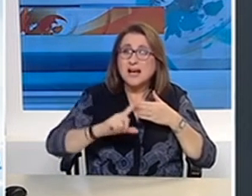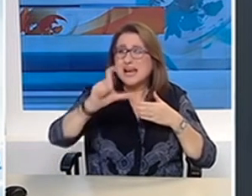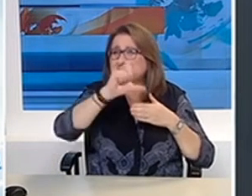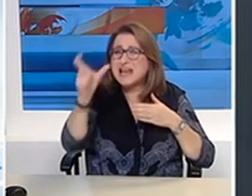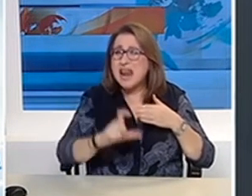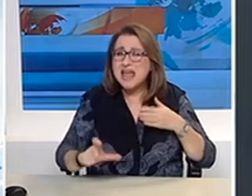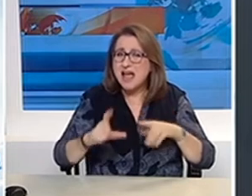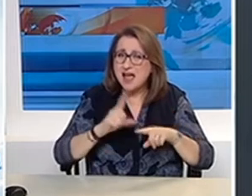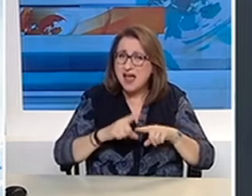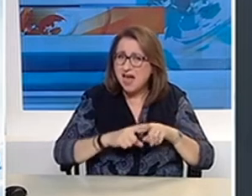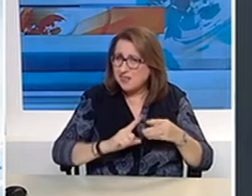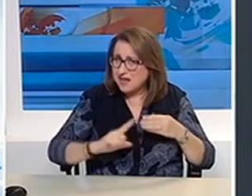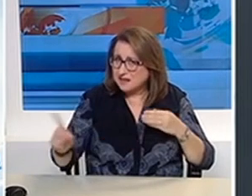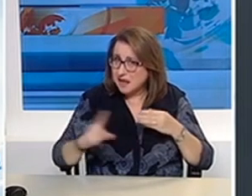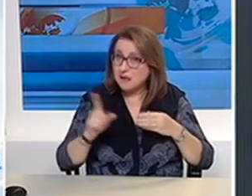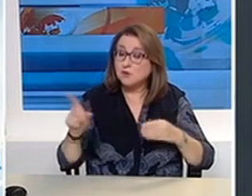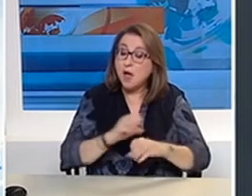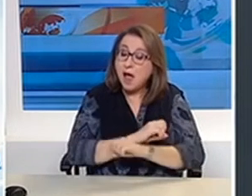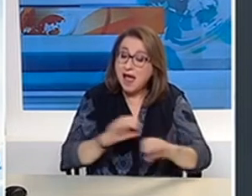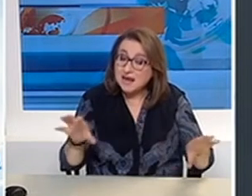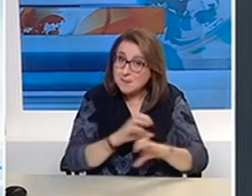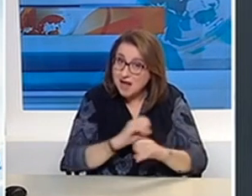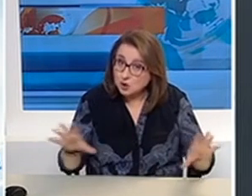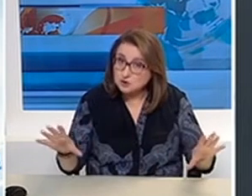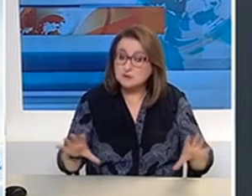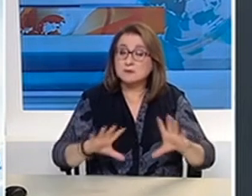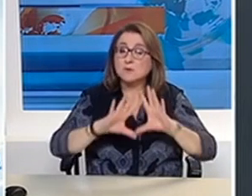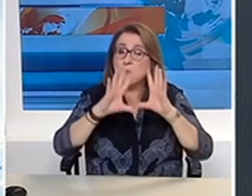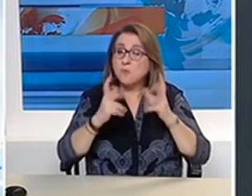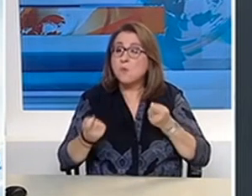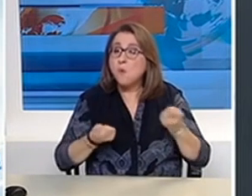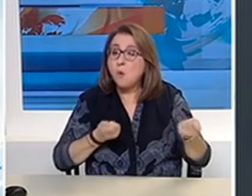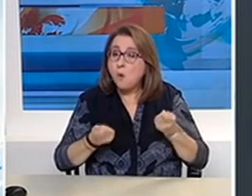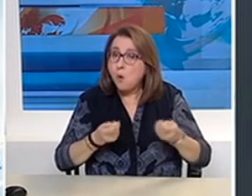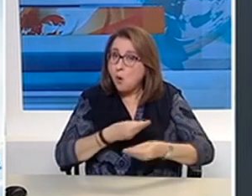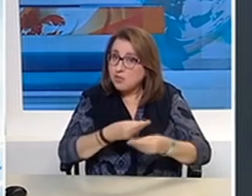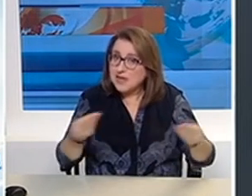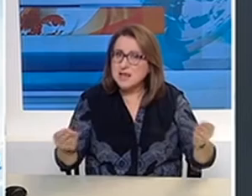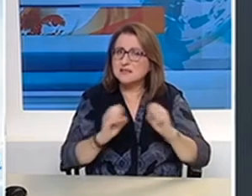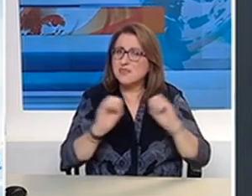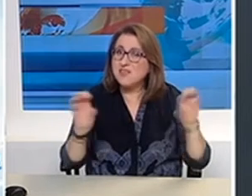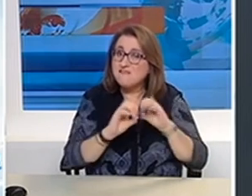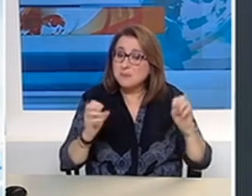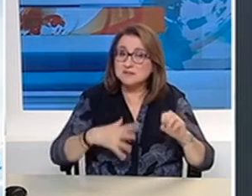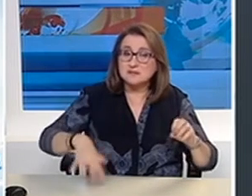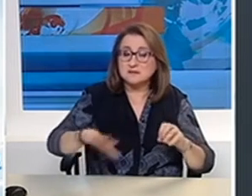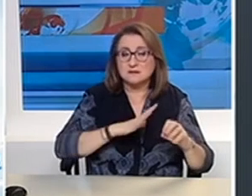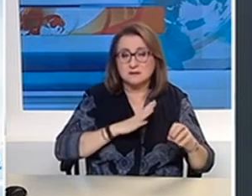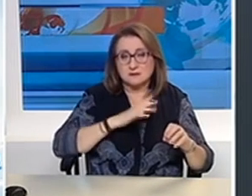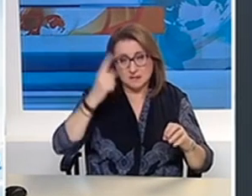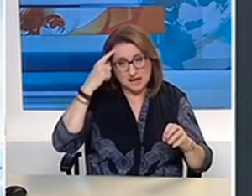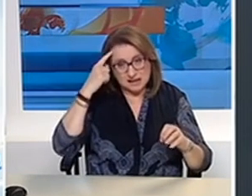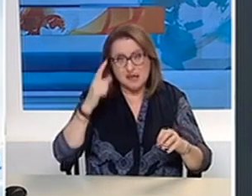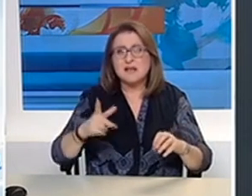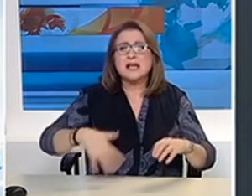Ελλάδος-Ιταλίας. Την ενημέρωση των επιβατών για τα μέτρα με έντυπο φυλάδιο του ΕΟΔΗ, καθώς και με ενημερωτικά σποτ και ηχητικά μηνύματα. Την ειδική εκπαίδευση